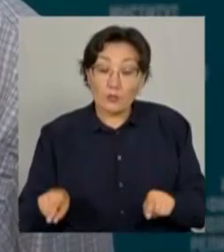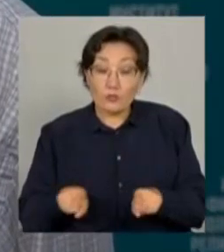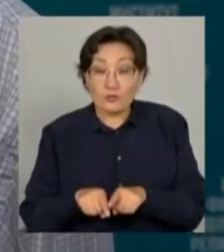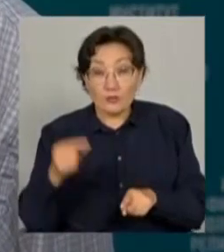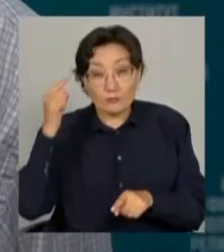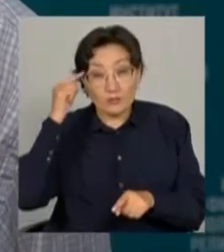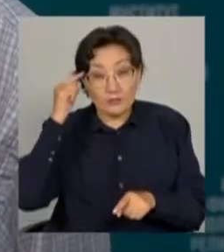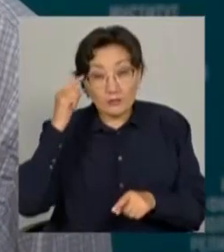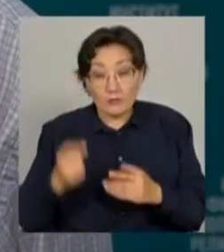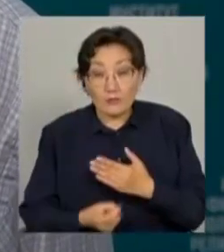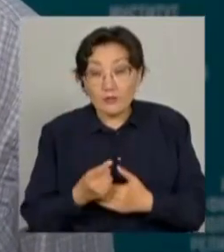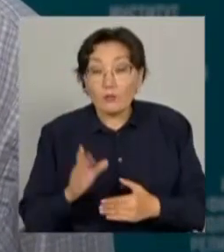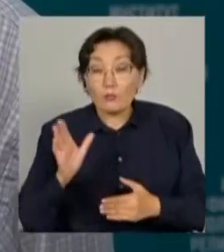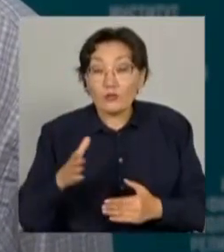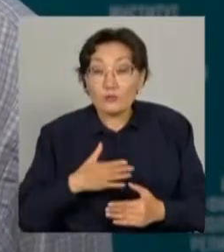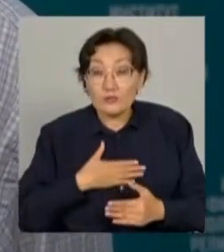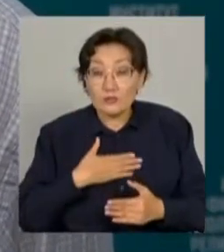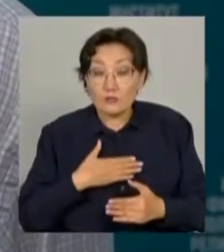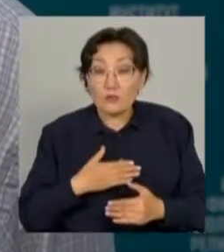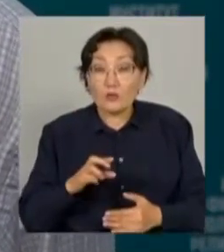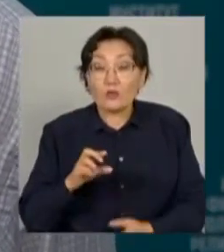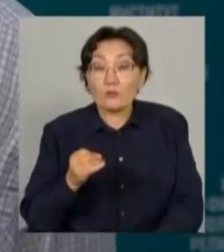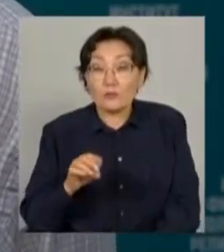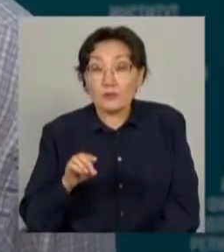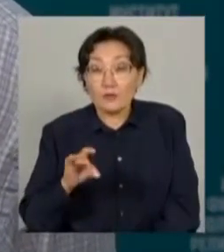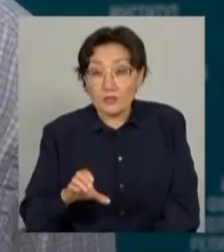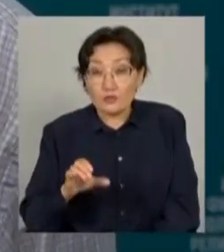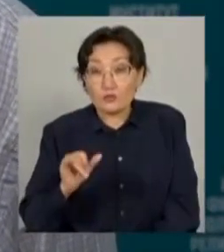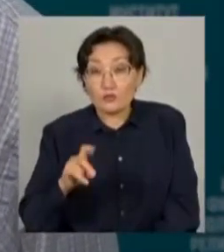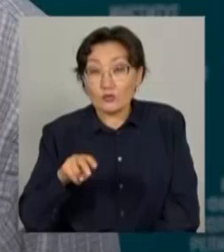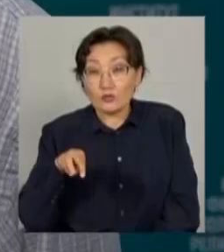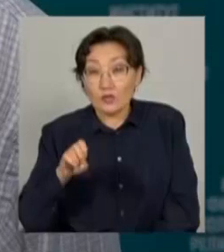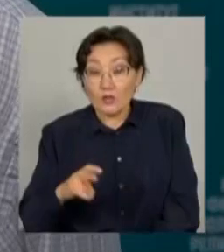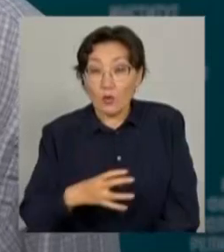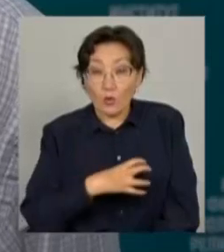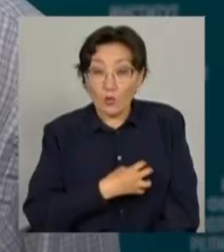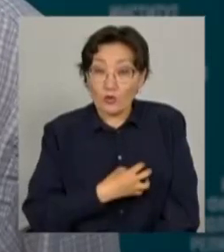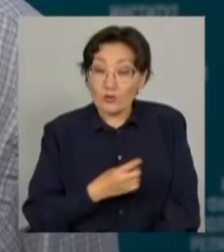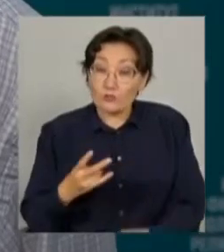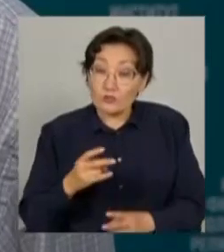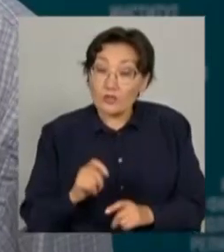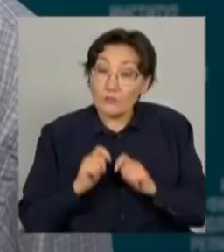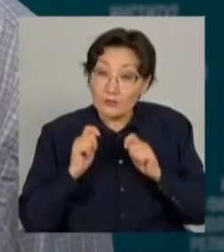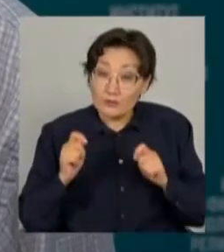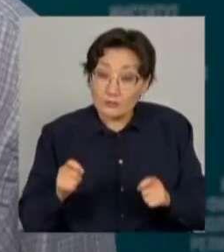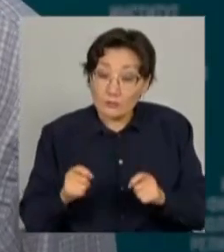келеді. Болашақта бізде елімізде бейбарыс сұлтан орденін шығару қажет. Ол да бір үлкен